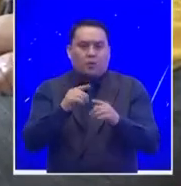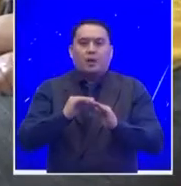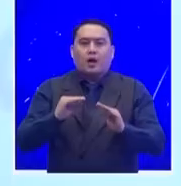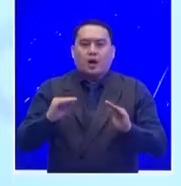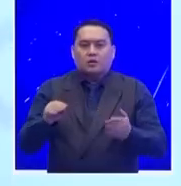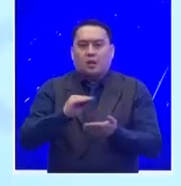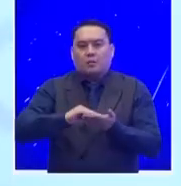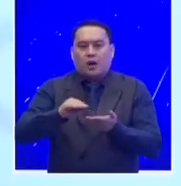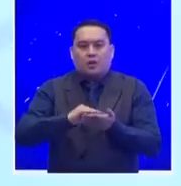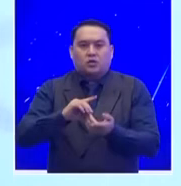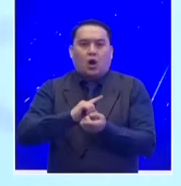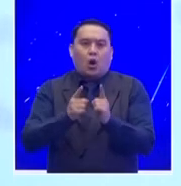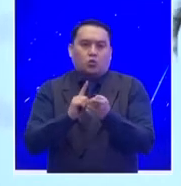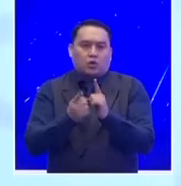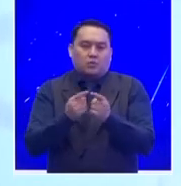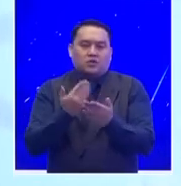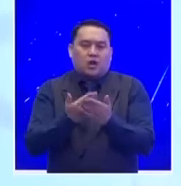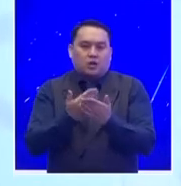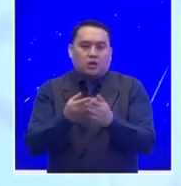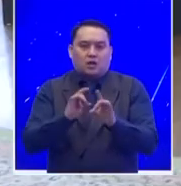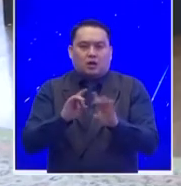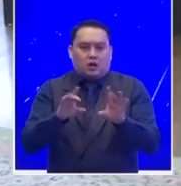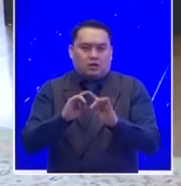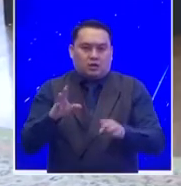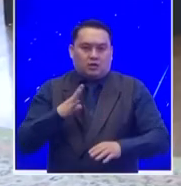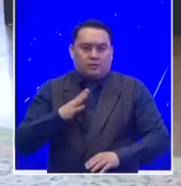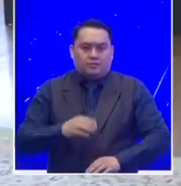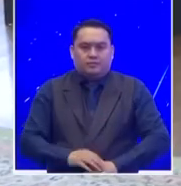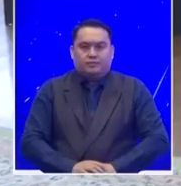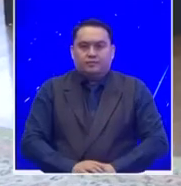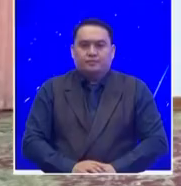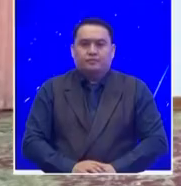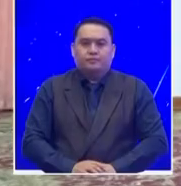Оқушылар қаламгердің аударма мысалдарын да қалыс қалдырмады.